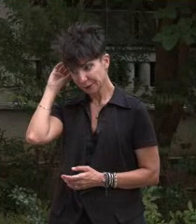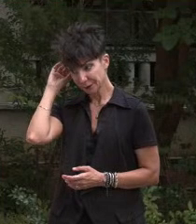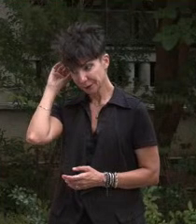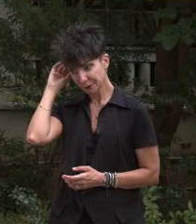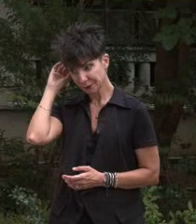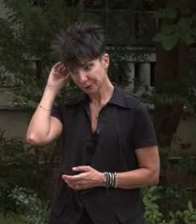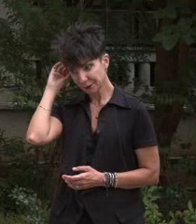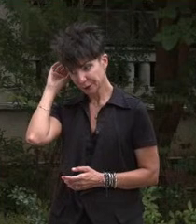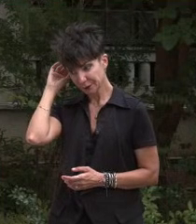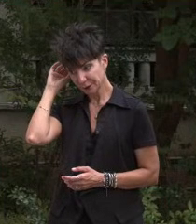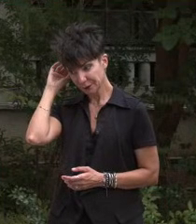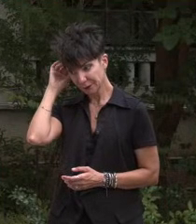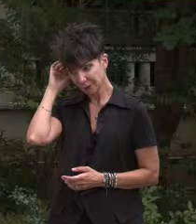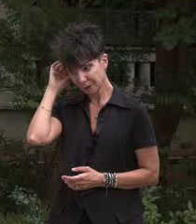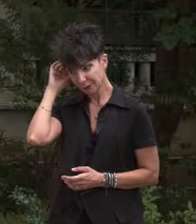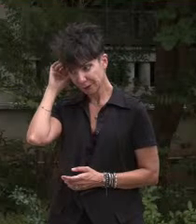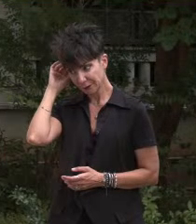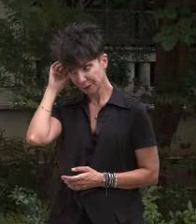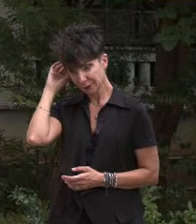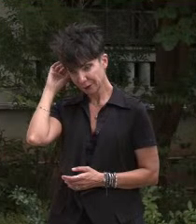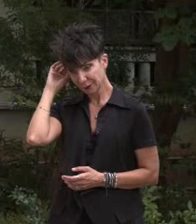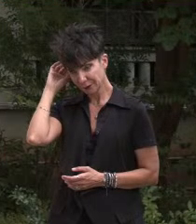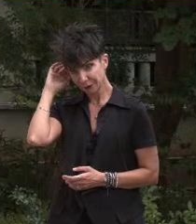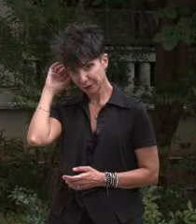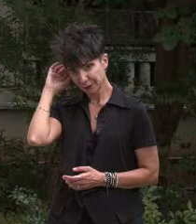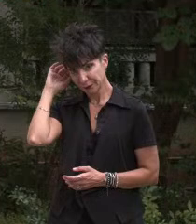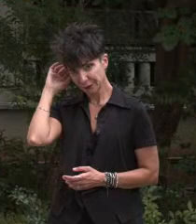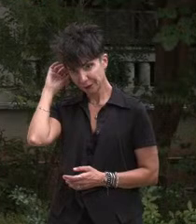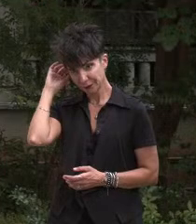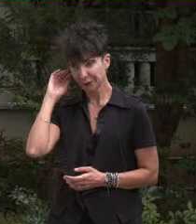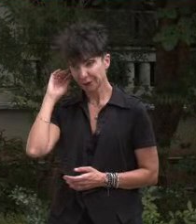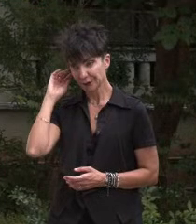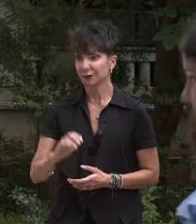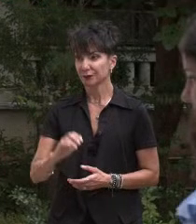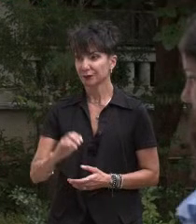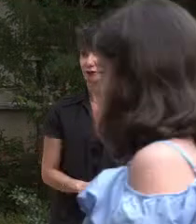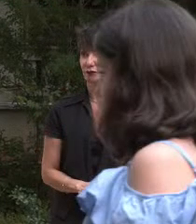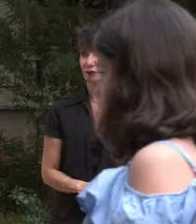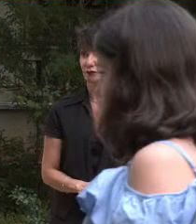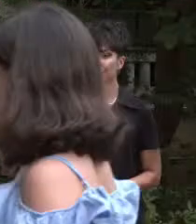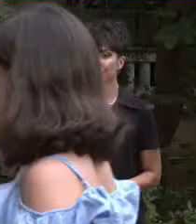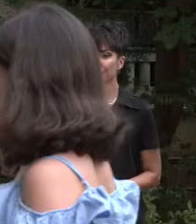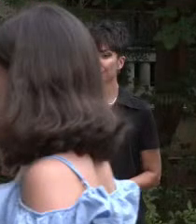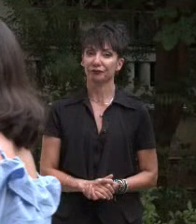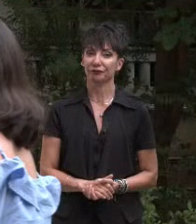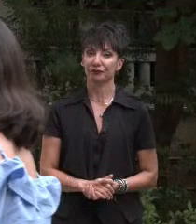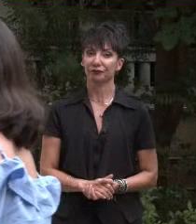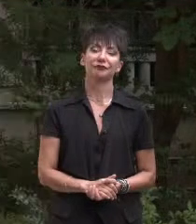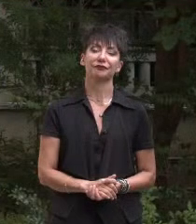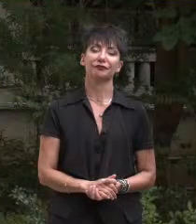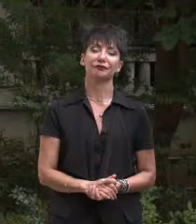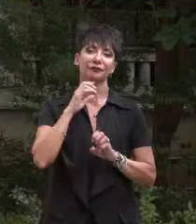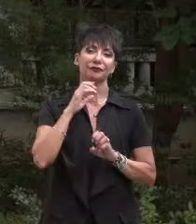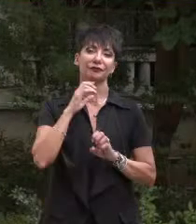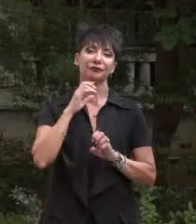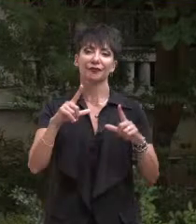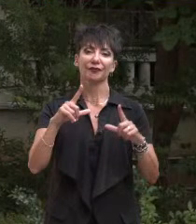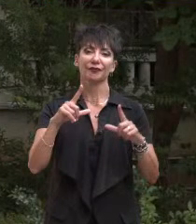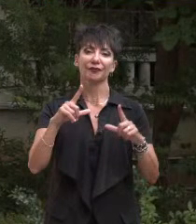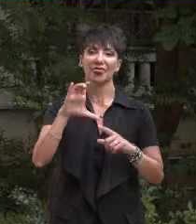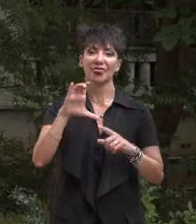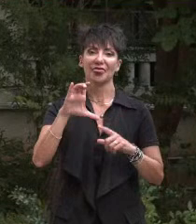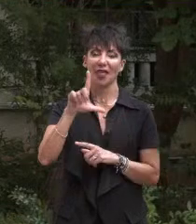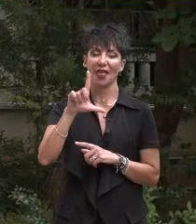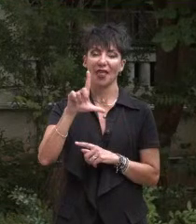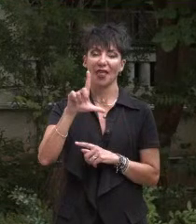Είστε η Άρτεμις. Α, Ηλιαράκου Άρτεμις, συγγνώμη. Στη Ηλιαράκου Άρτεμις. Είναι από τα εκπαιδευτήρια Δελασάλ Σύρου, τρίτο